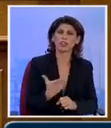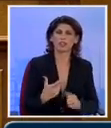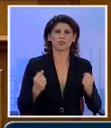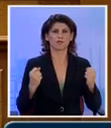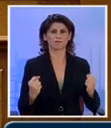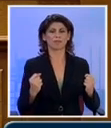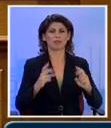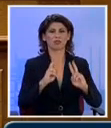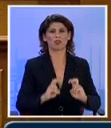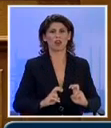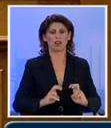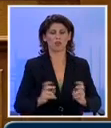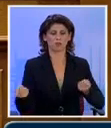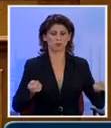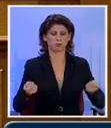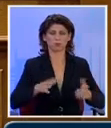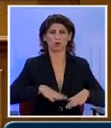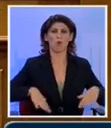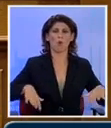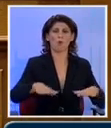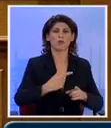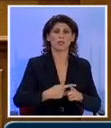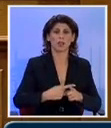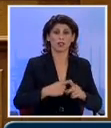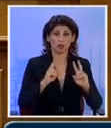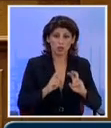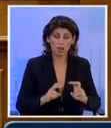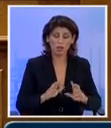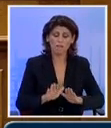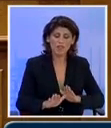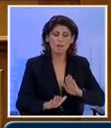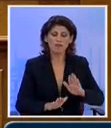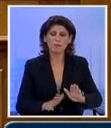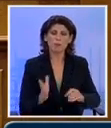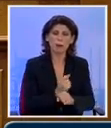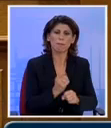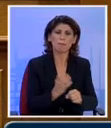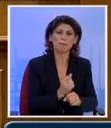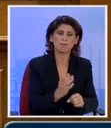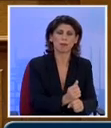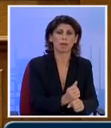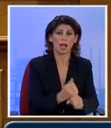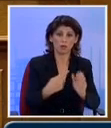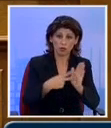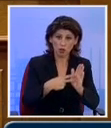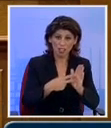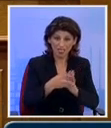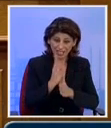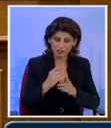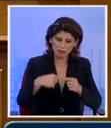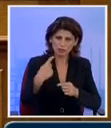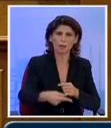τον έλεγχο. Τον έλεγχο θα τον ανακτούμε πλήρως, βήμα-βήμα, από το